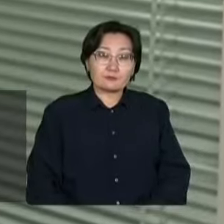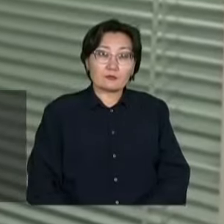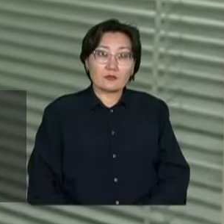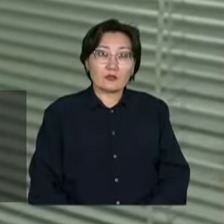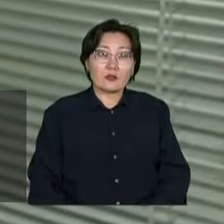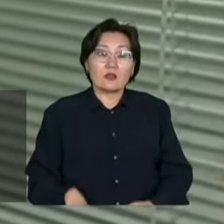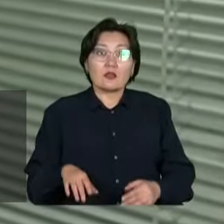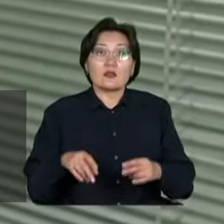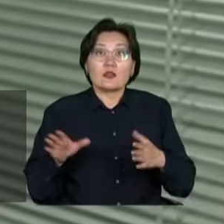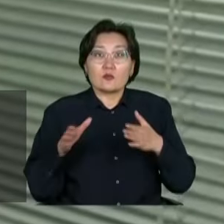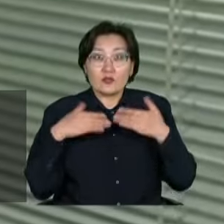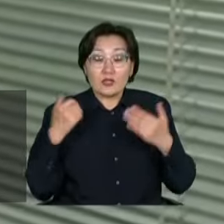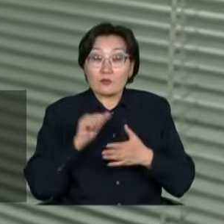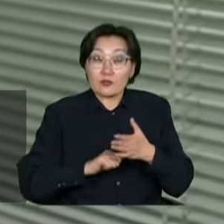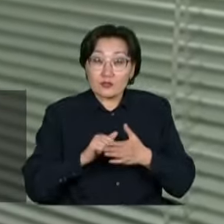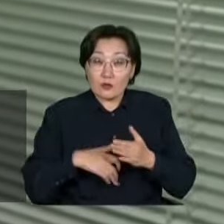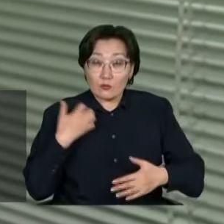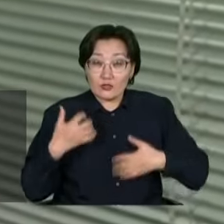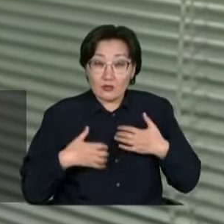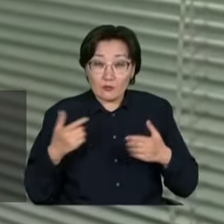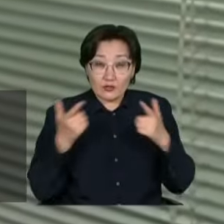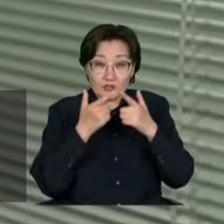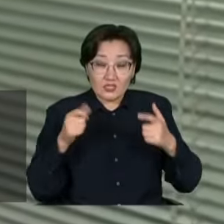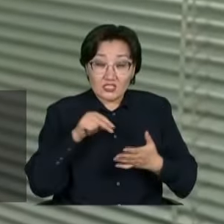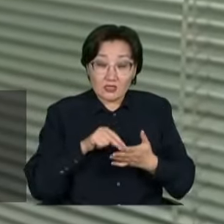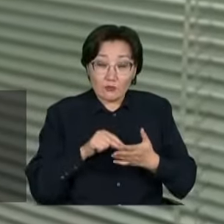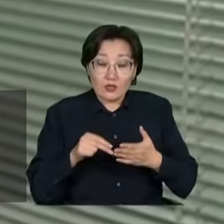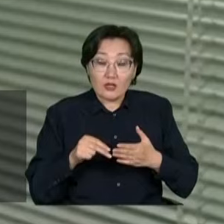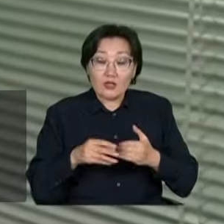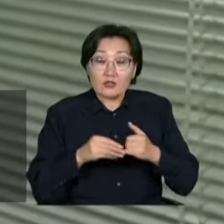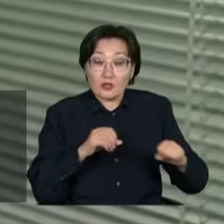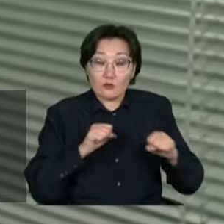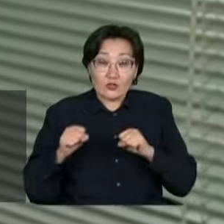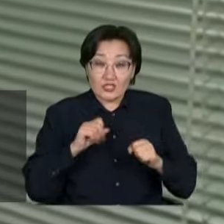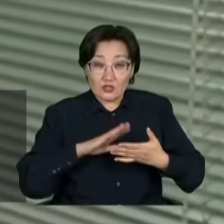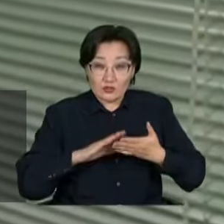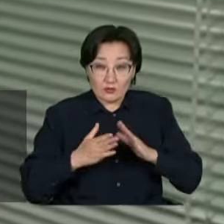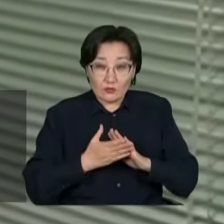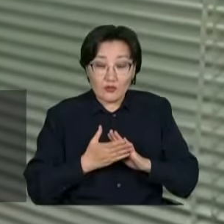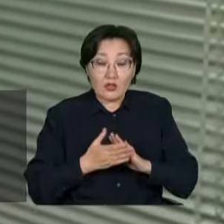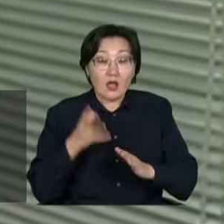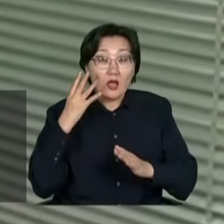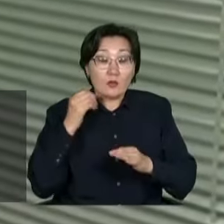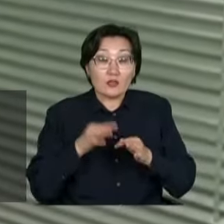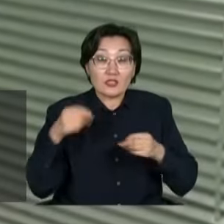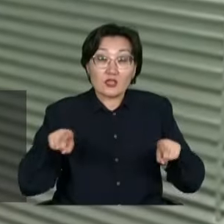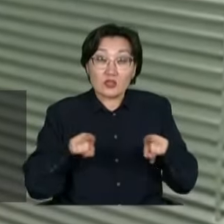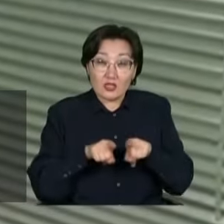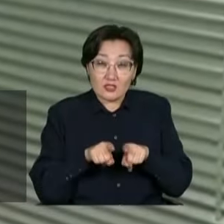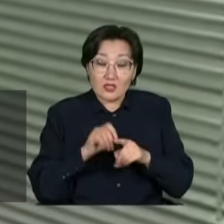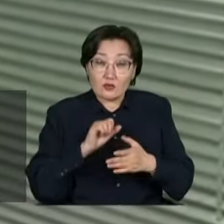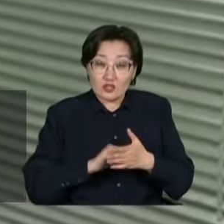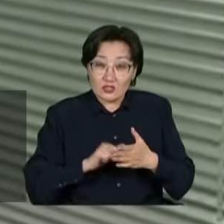Нет оснований беспокоиться. По данным оценки сейсмической ситуации в Алматинском сейсмоактивном регионе, таких оснований